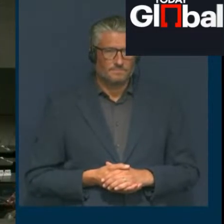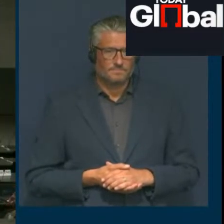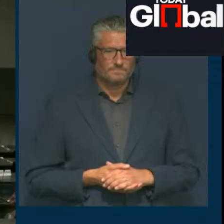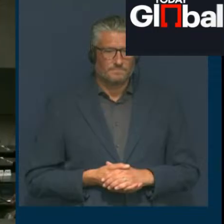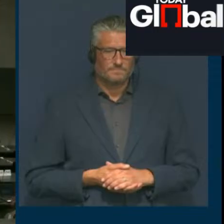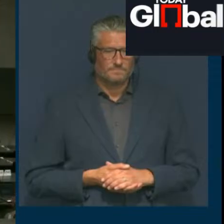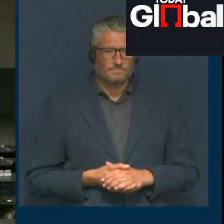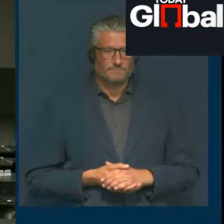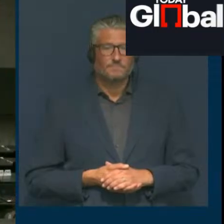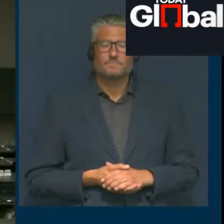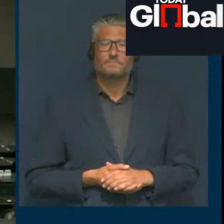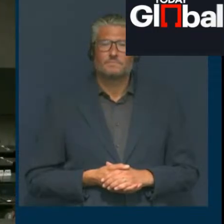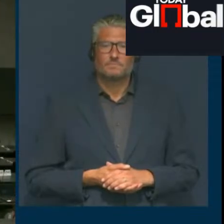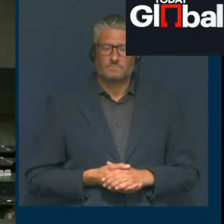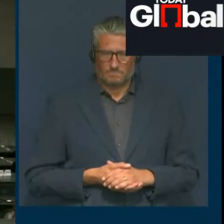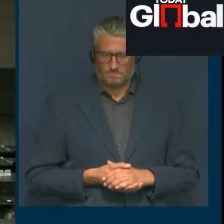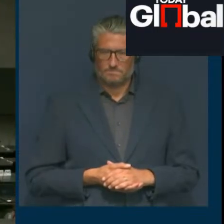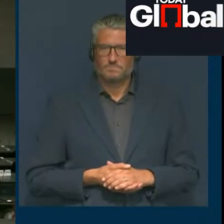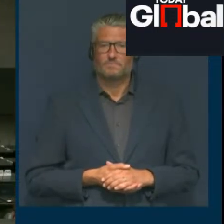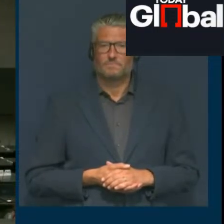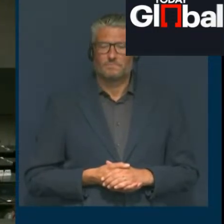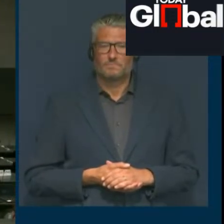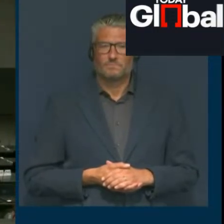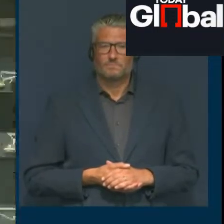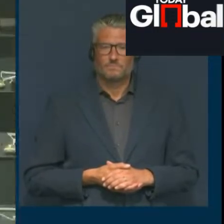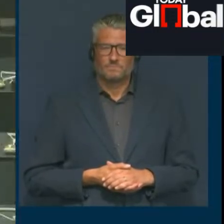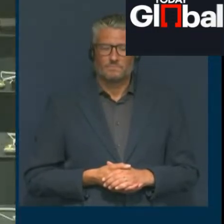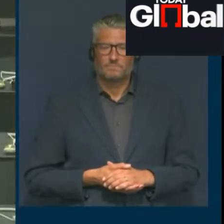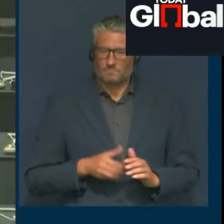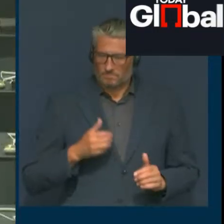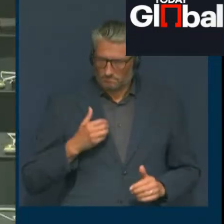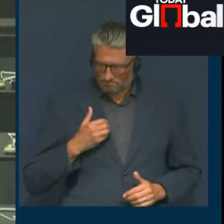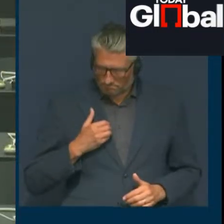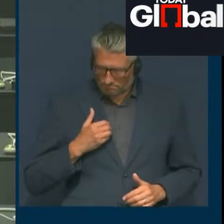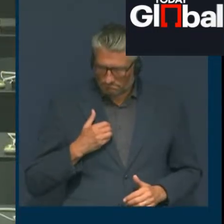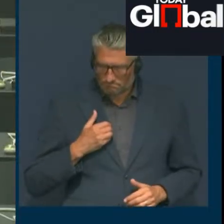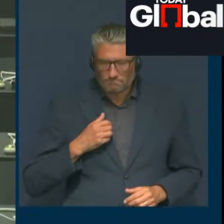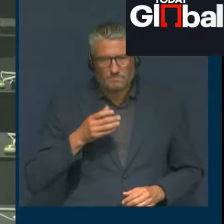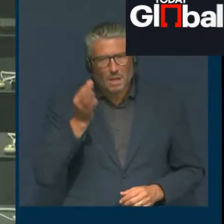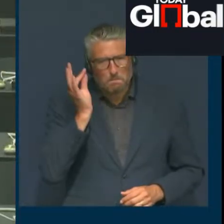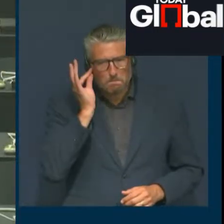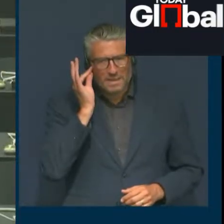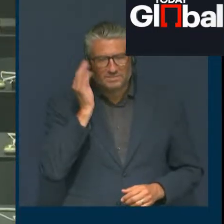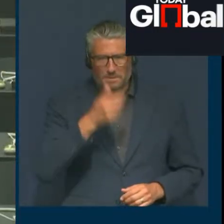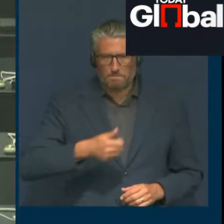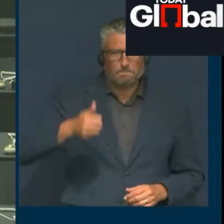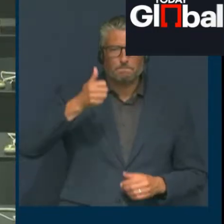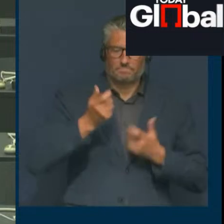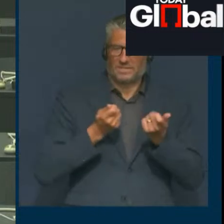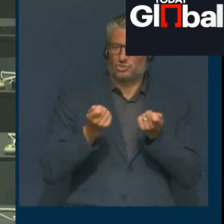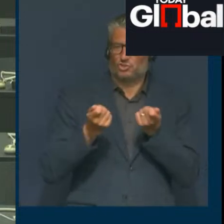سيد الرئيس أصحاب السعادة Madam Chairperson,